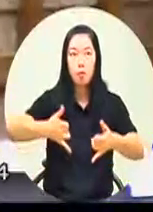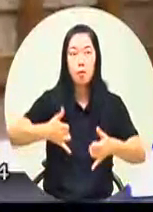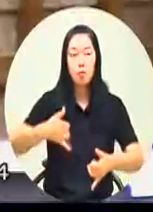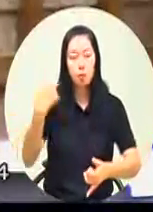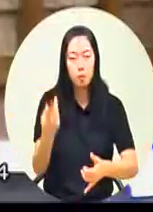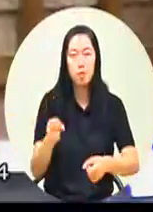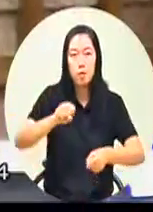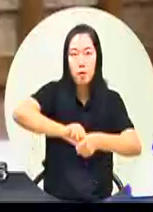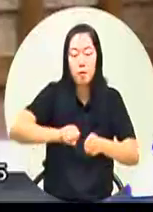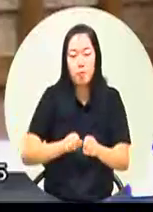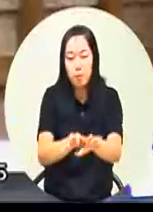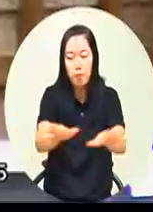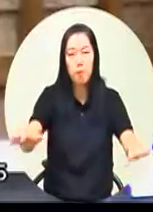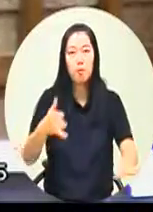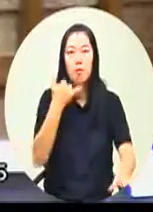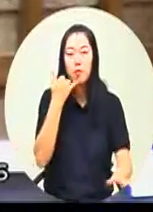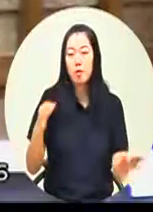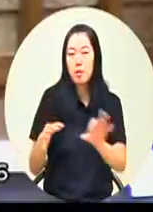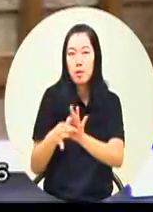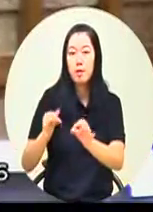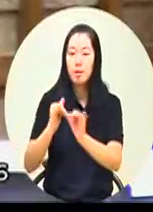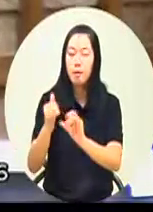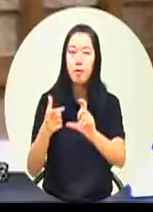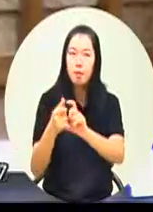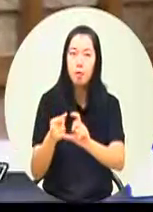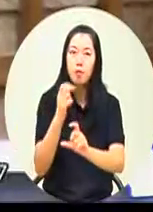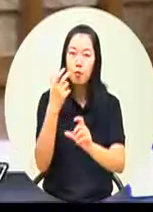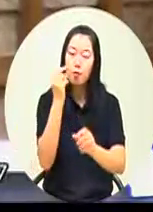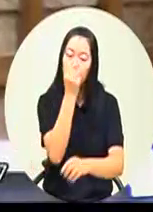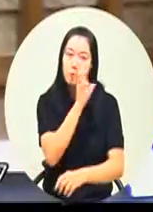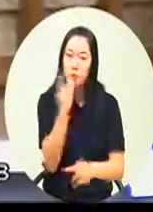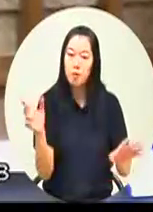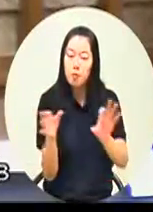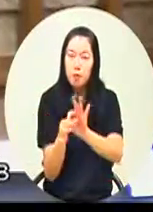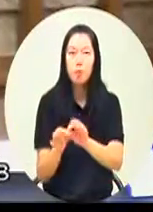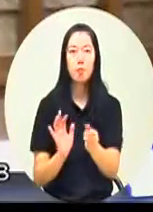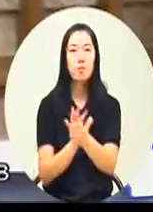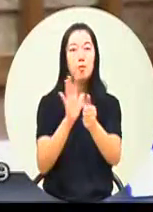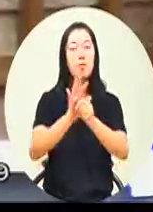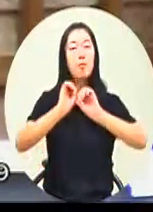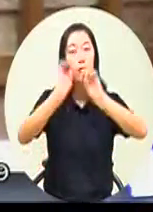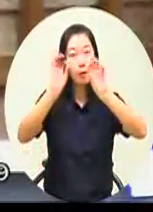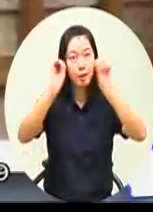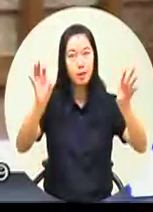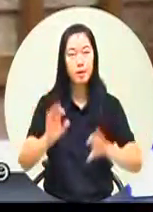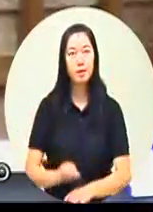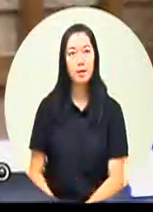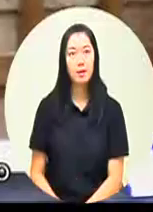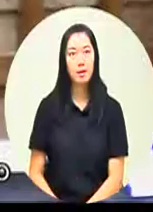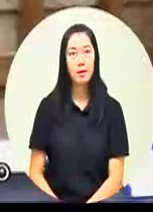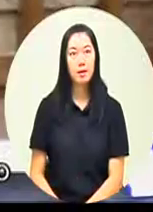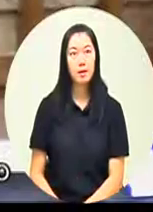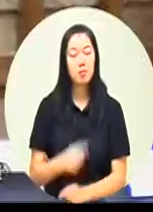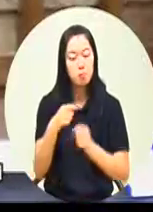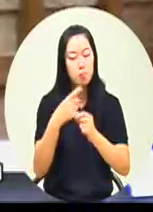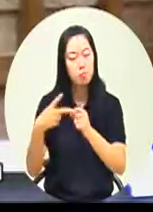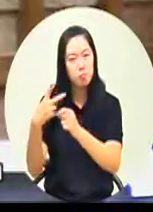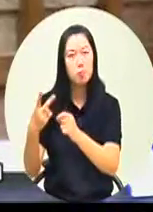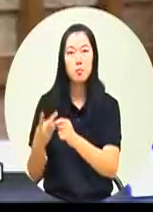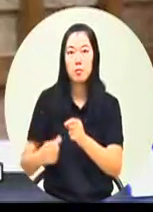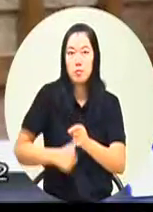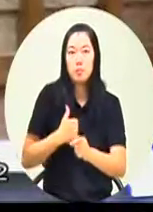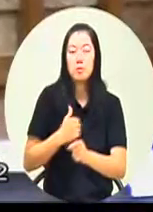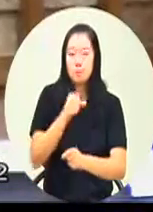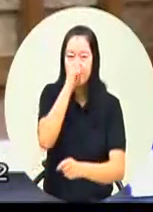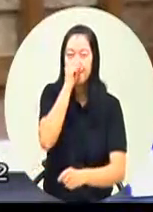大，然后再结合各地的一个特色来做一个推展。所以我觉得这几年我们应该好好的来利